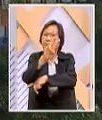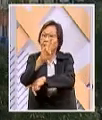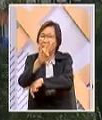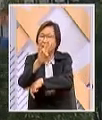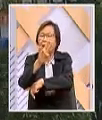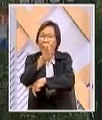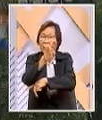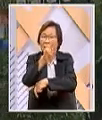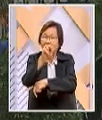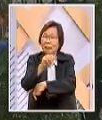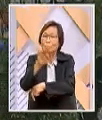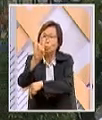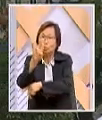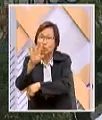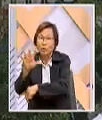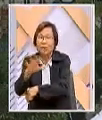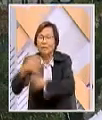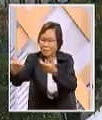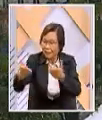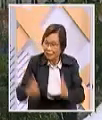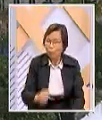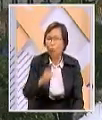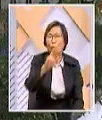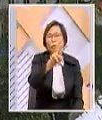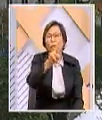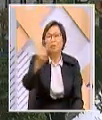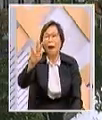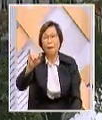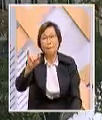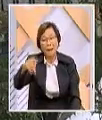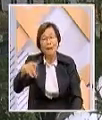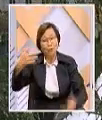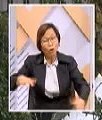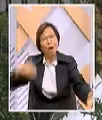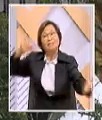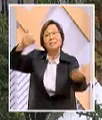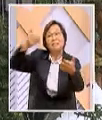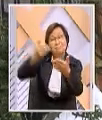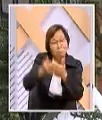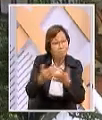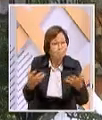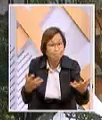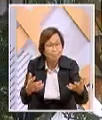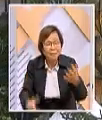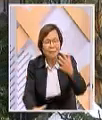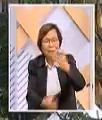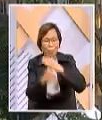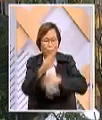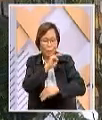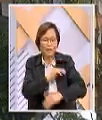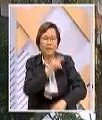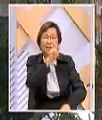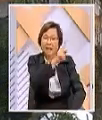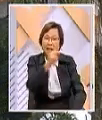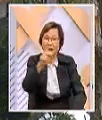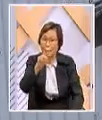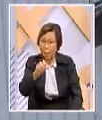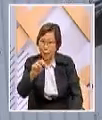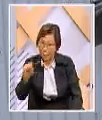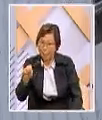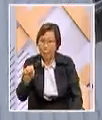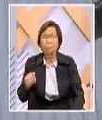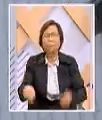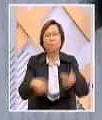maklumat anda juga, antara tetamu kehormat yang telah pun tiba sebentar tadi adalah Timbalan Menteri Komunikasi dan